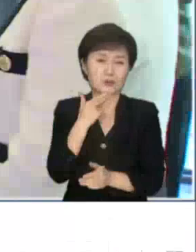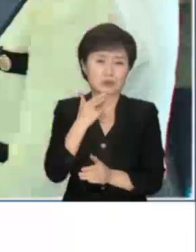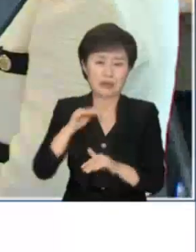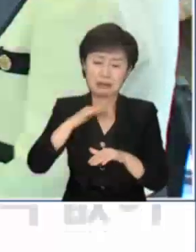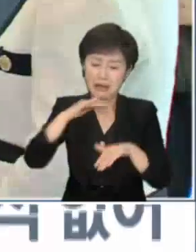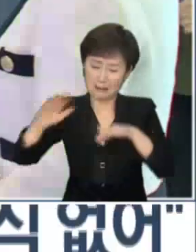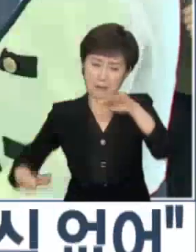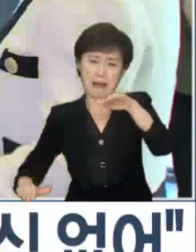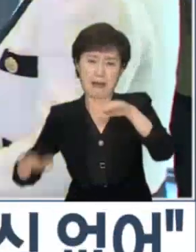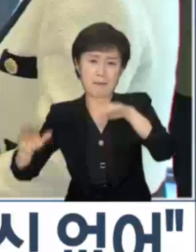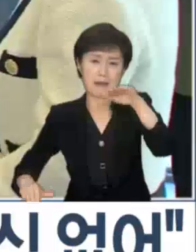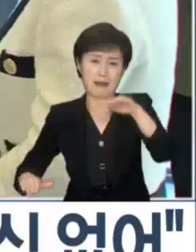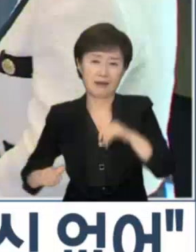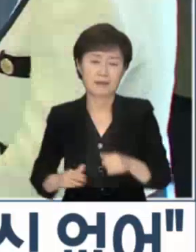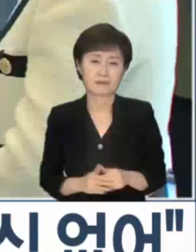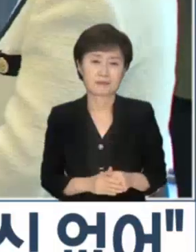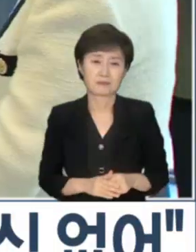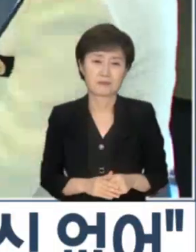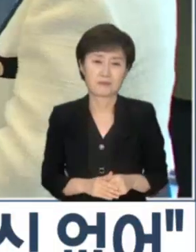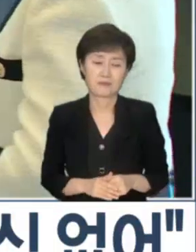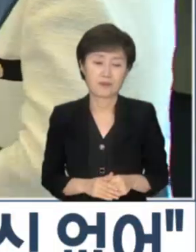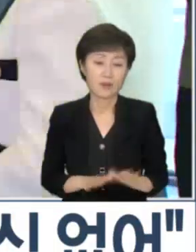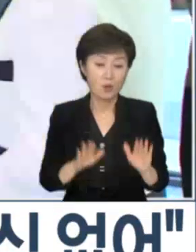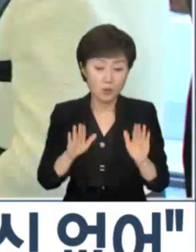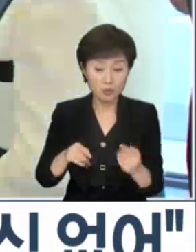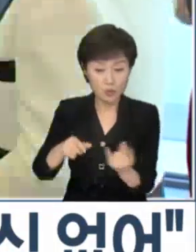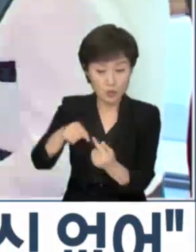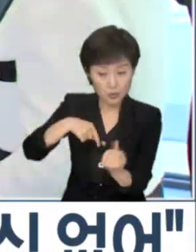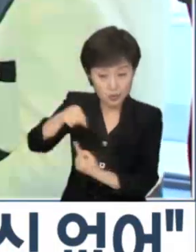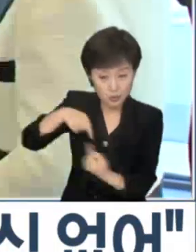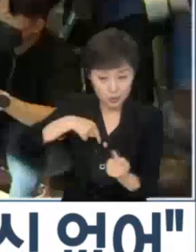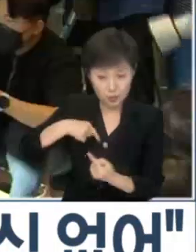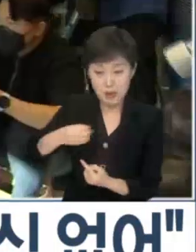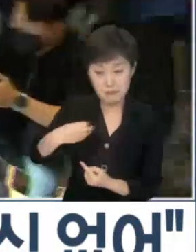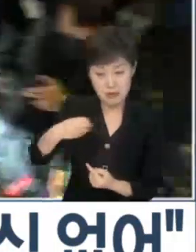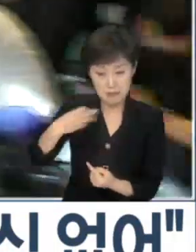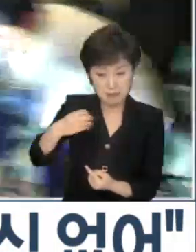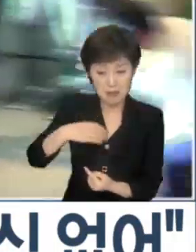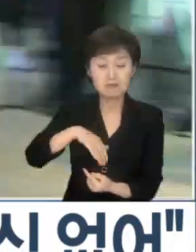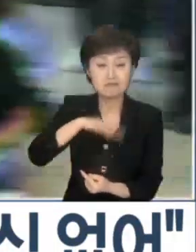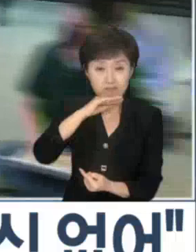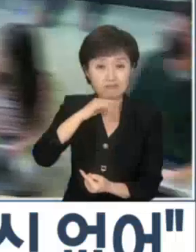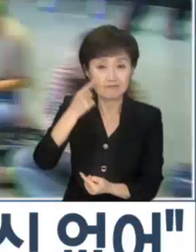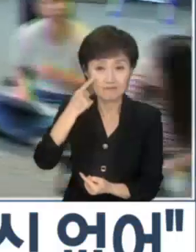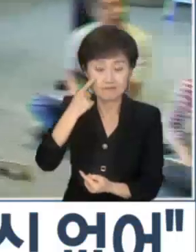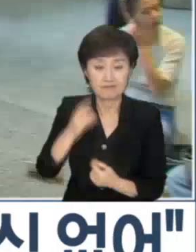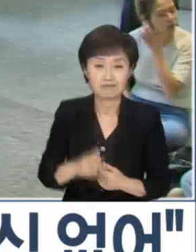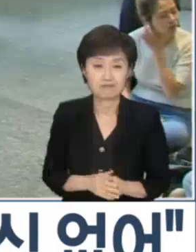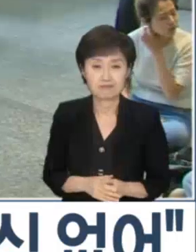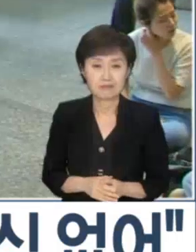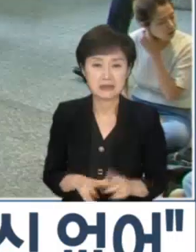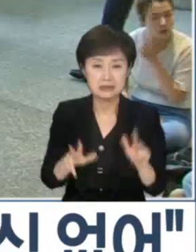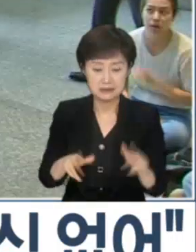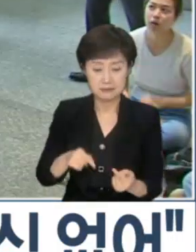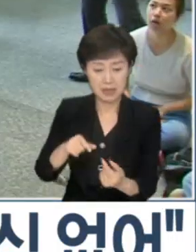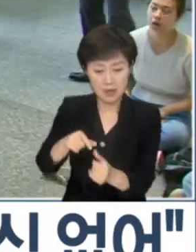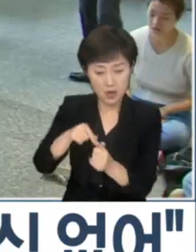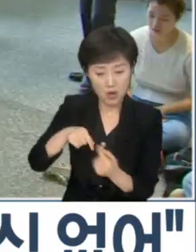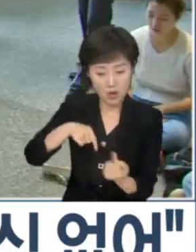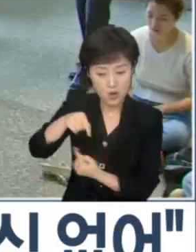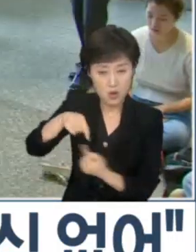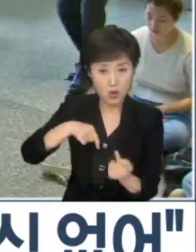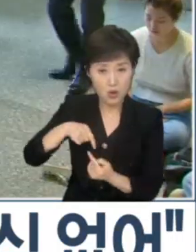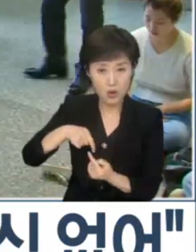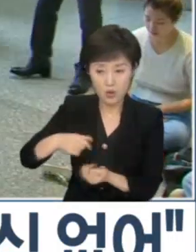했는데 그렇게 인사청문회에서 그런 얘기들이 이제 나오게 되겠죠 지금 아직까지 인사청문